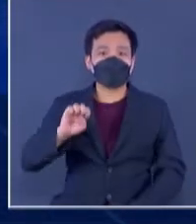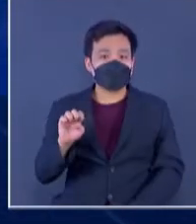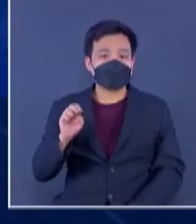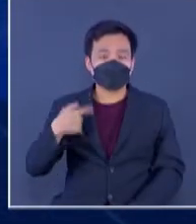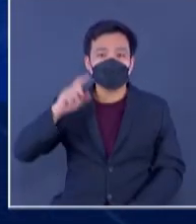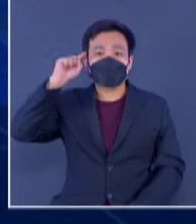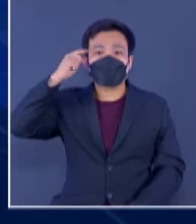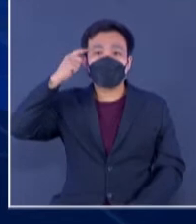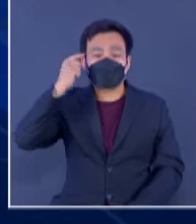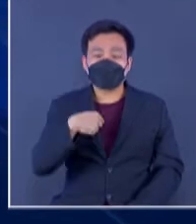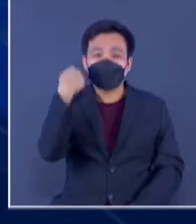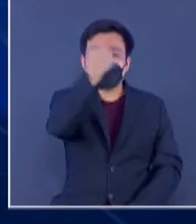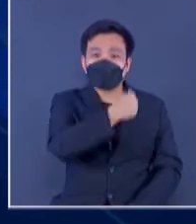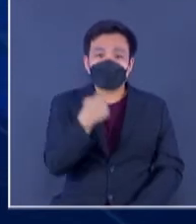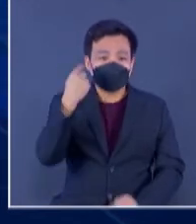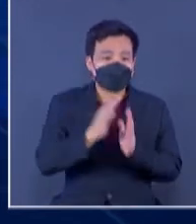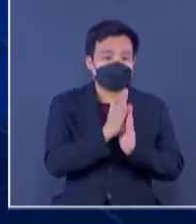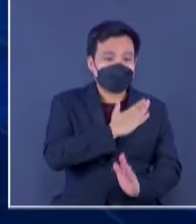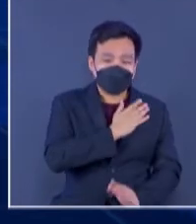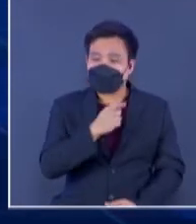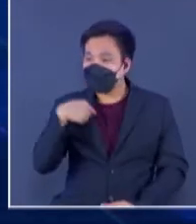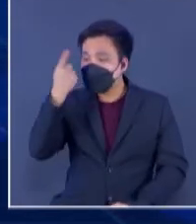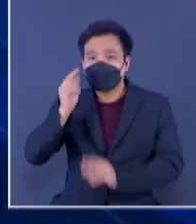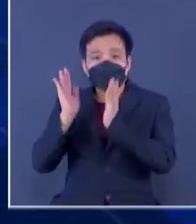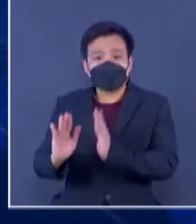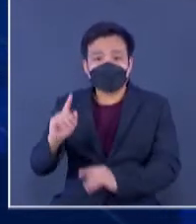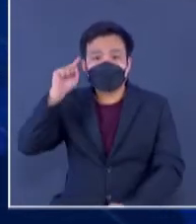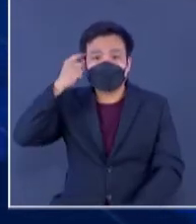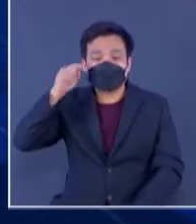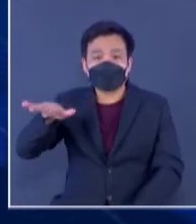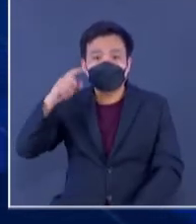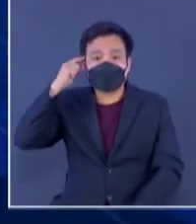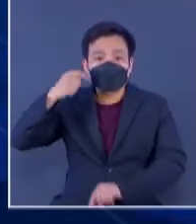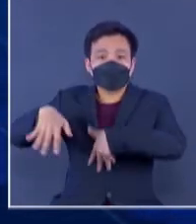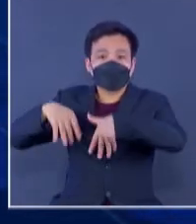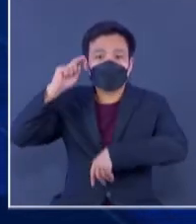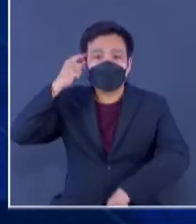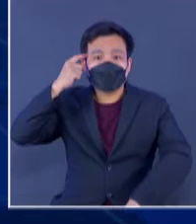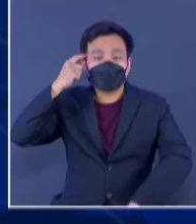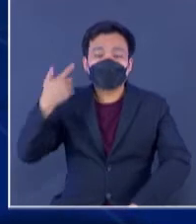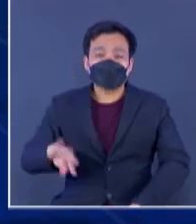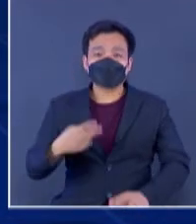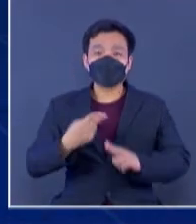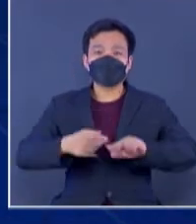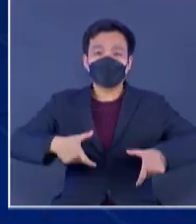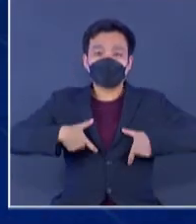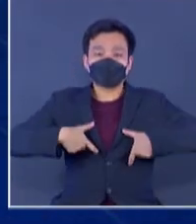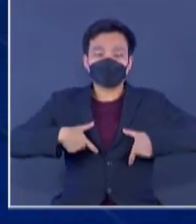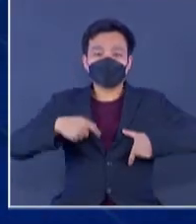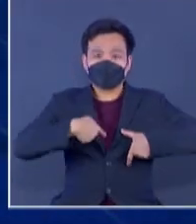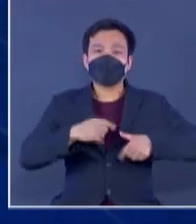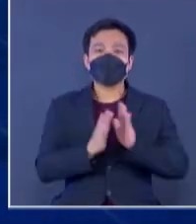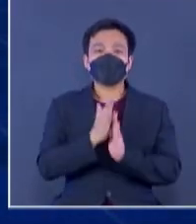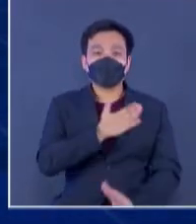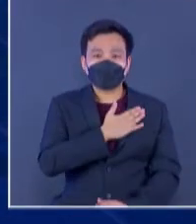ให้ไม่รู้ว่าใครเป็นพระใครเป็นสัปเหร่อครับทีนี้ก็เลยเขียนติดไว้ที่ชุดเลยครับว่าเป็นพระนะเป็นสัปเหร่อ